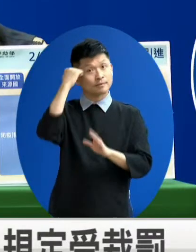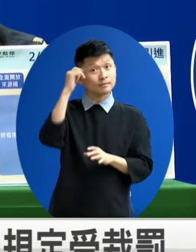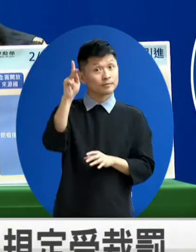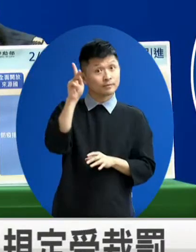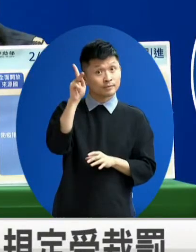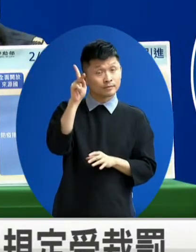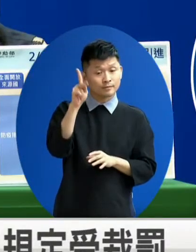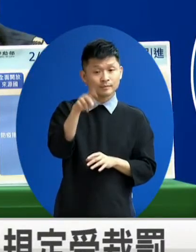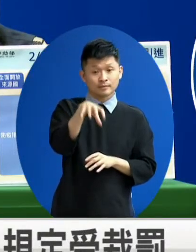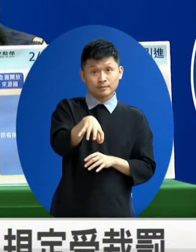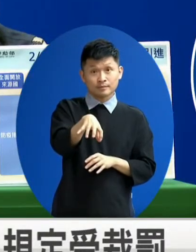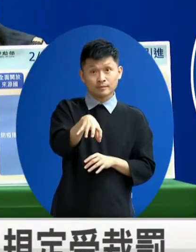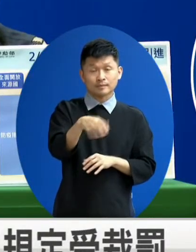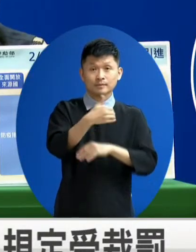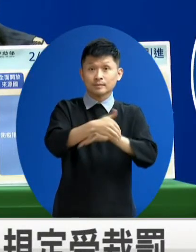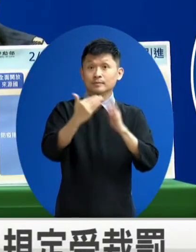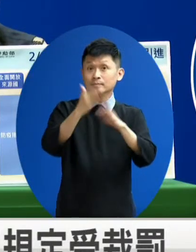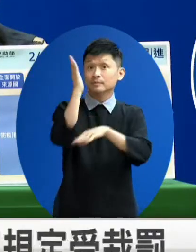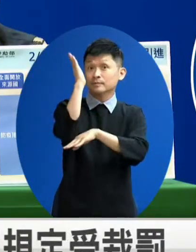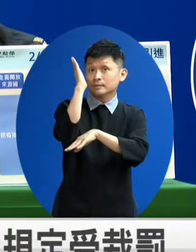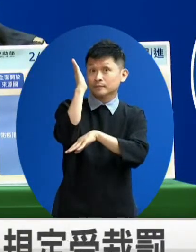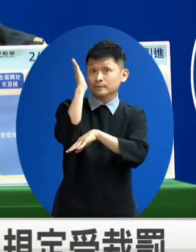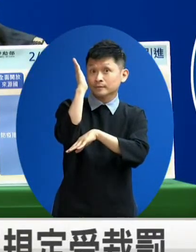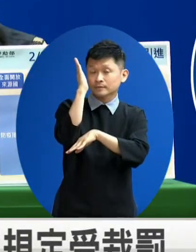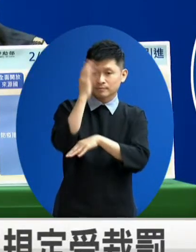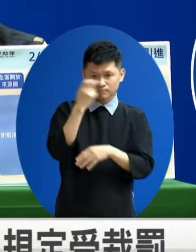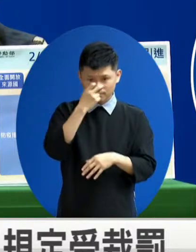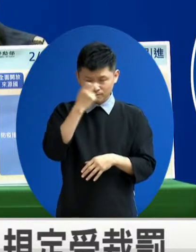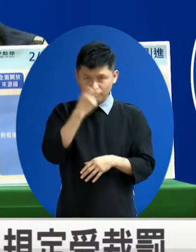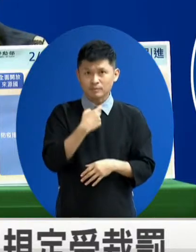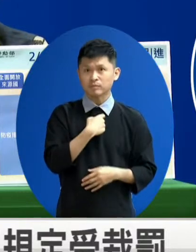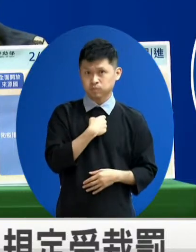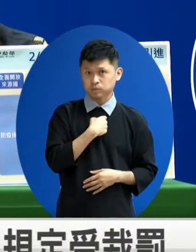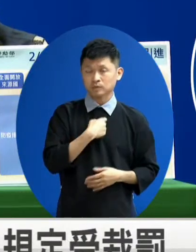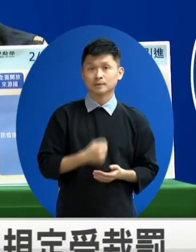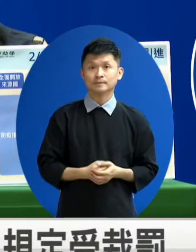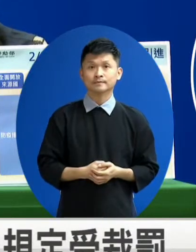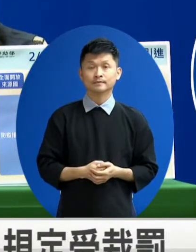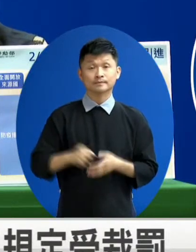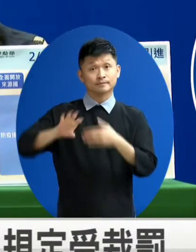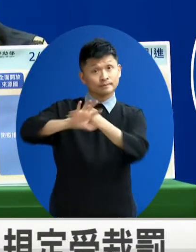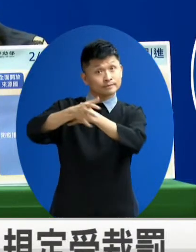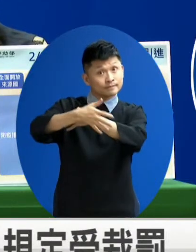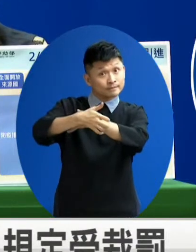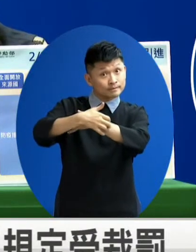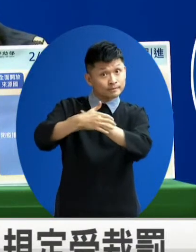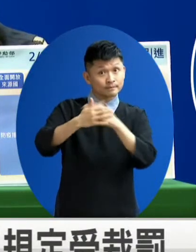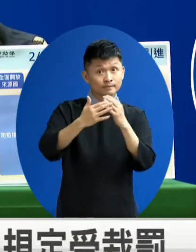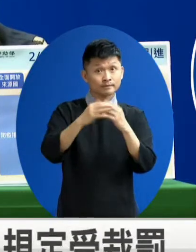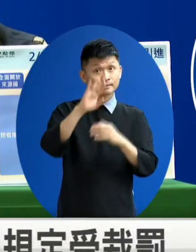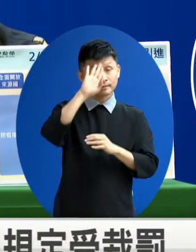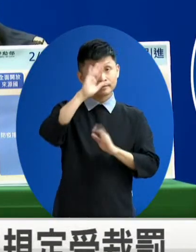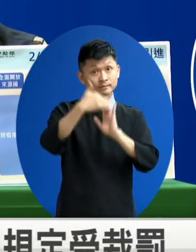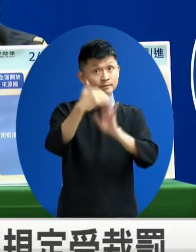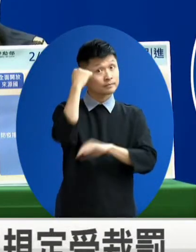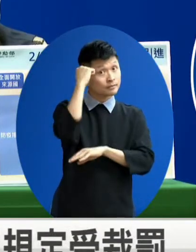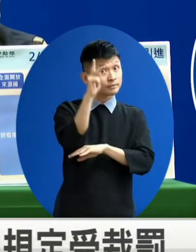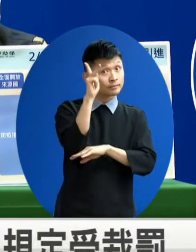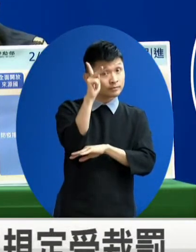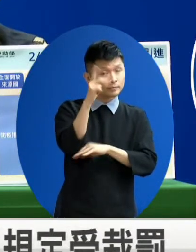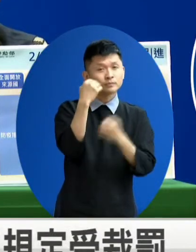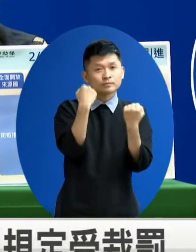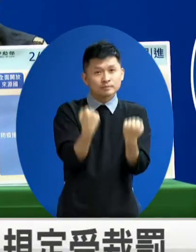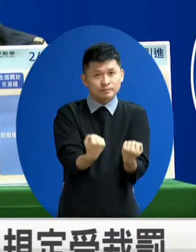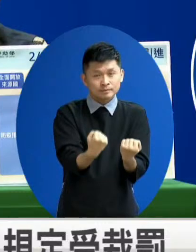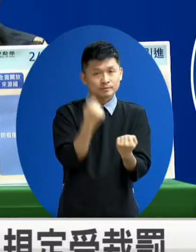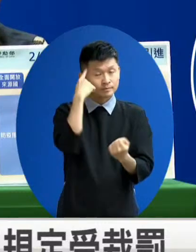所在地的直辖市或县市政府的备查。那移工必须在防疫旅馆里面要完成14天